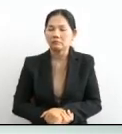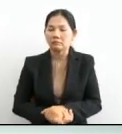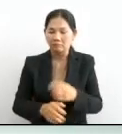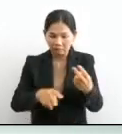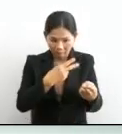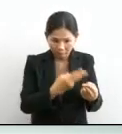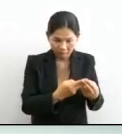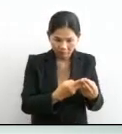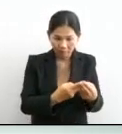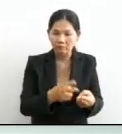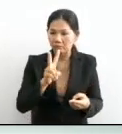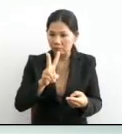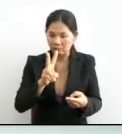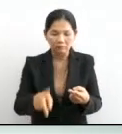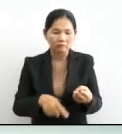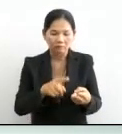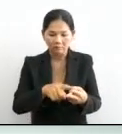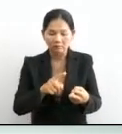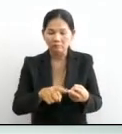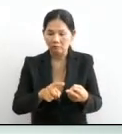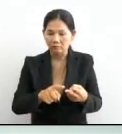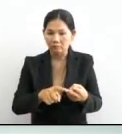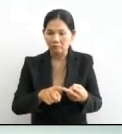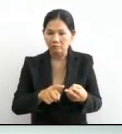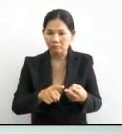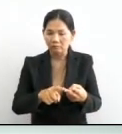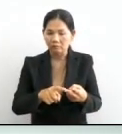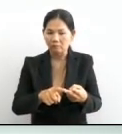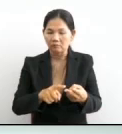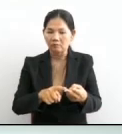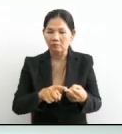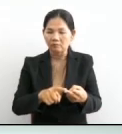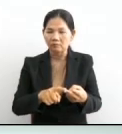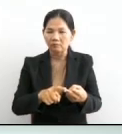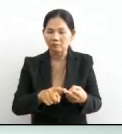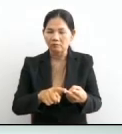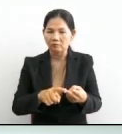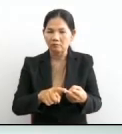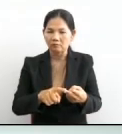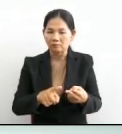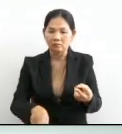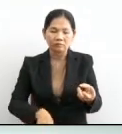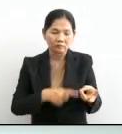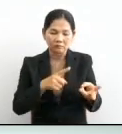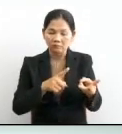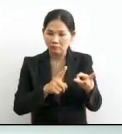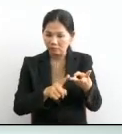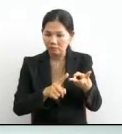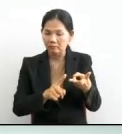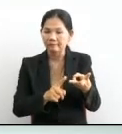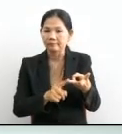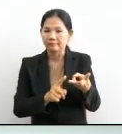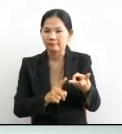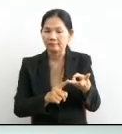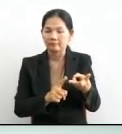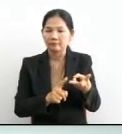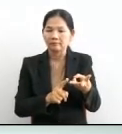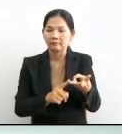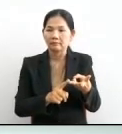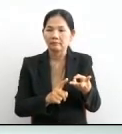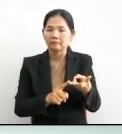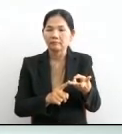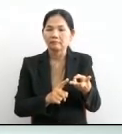chà lại chấm lại tí pí rồi hai nó con đó chà chấn dư mình to cho tới chà chấm lại tiếp bày